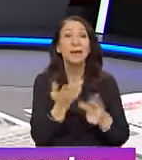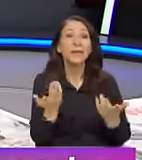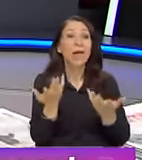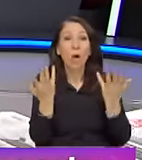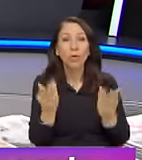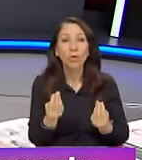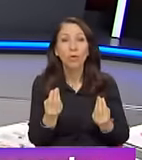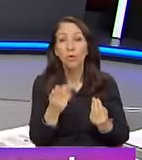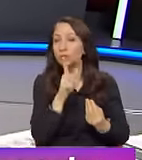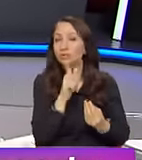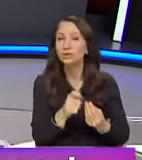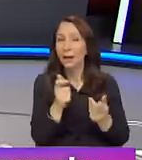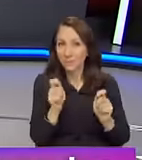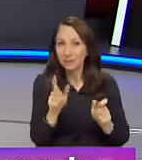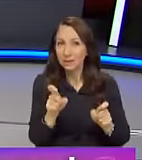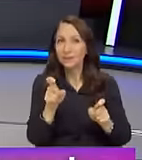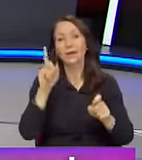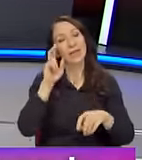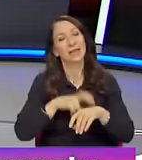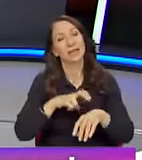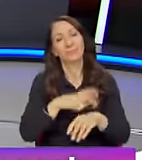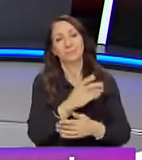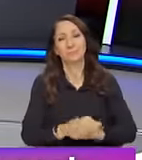ne oldu o sözler, bir hatırlayalım.